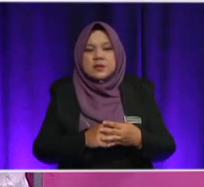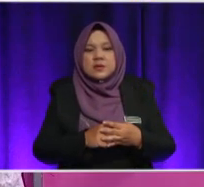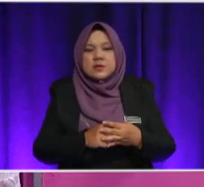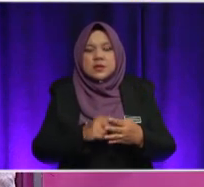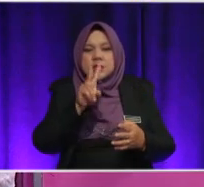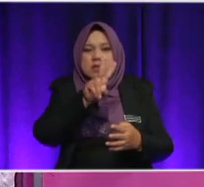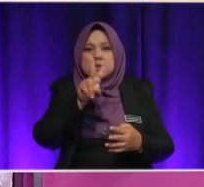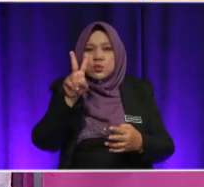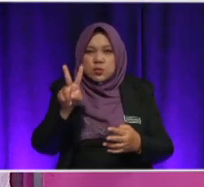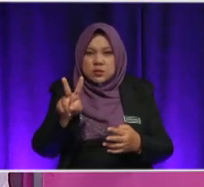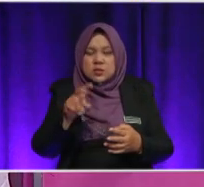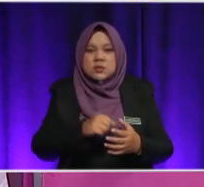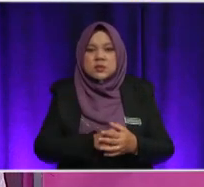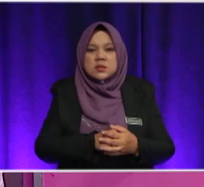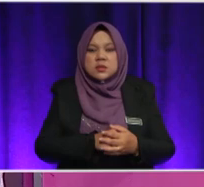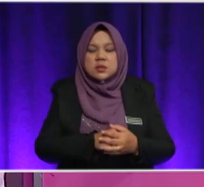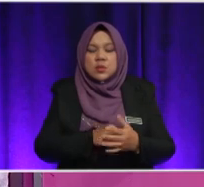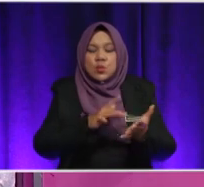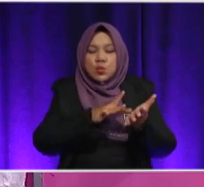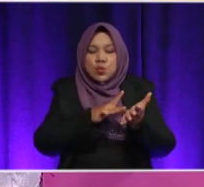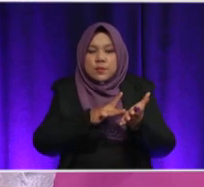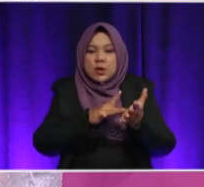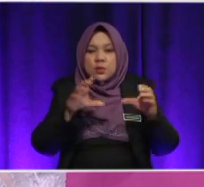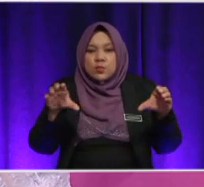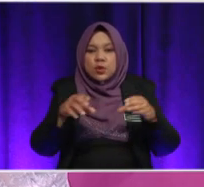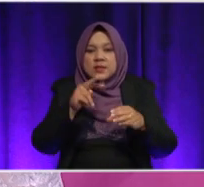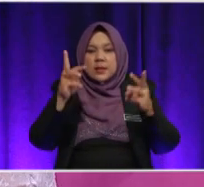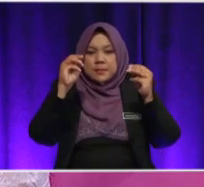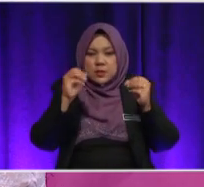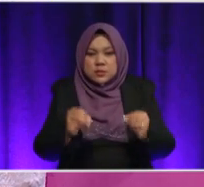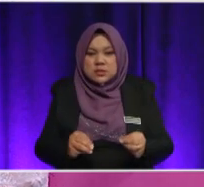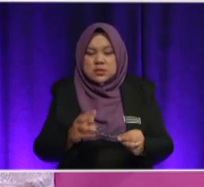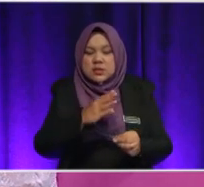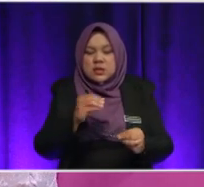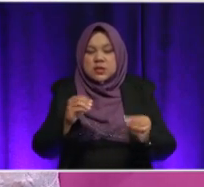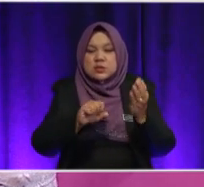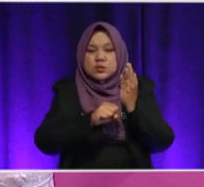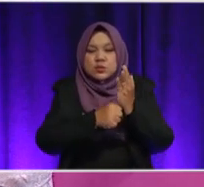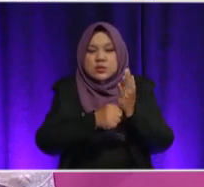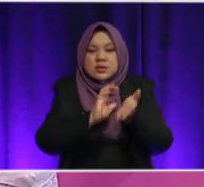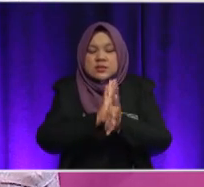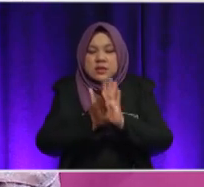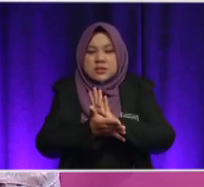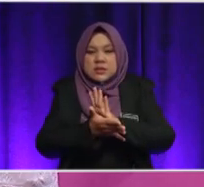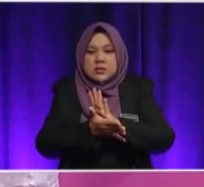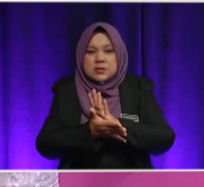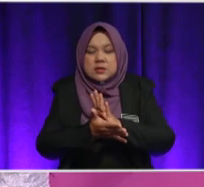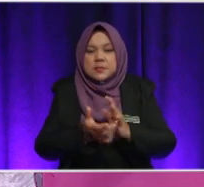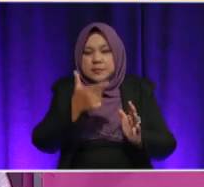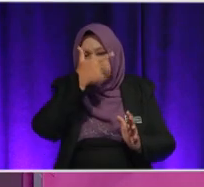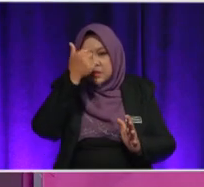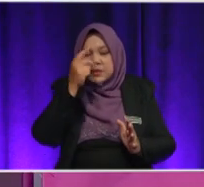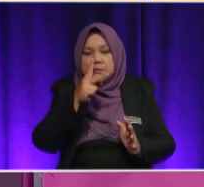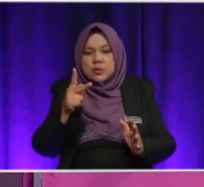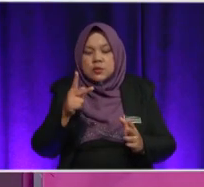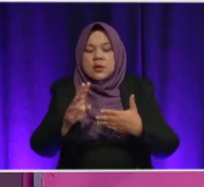kedua-dua kedua obat buatan manusia dan juga ubah daripada sumber-sumber jadi kedua-duanya akan menyebabkan